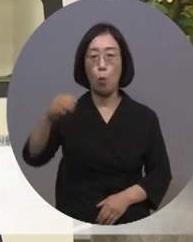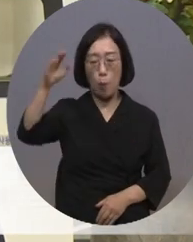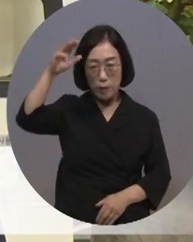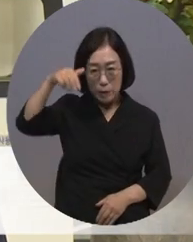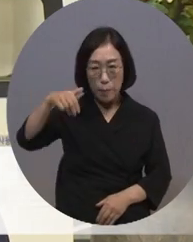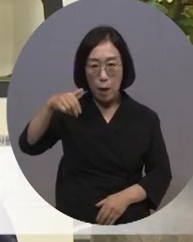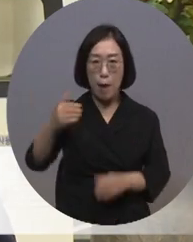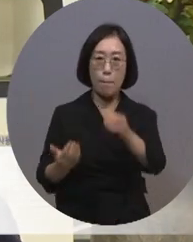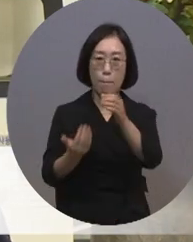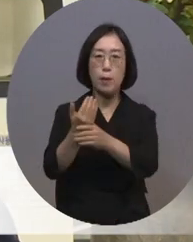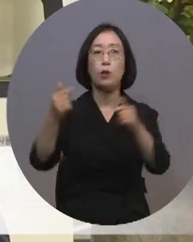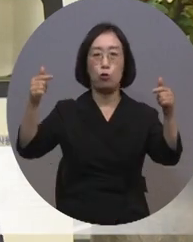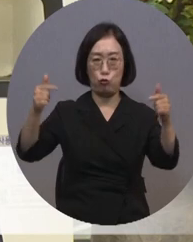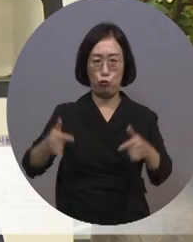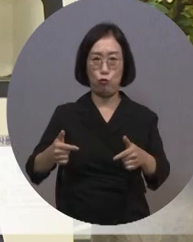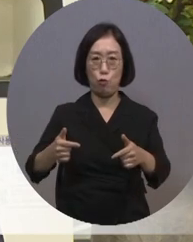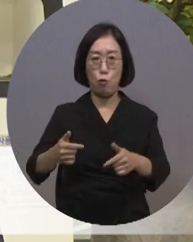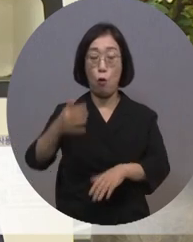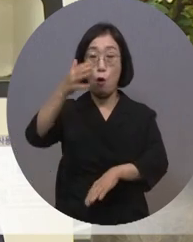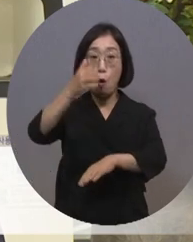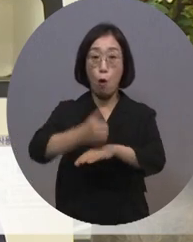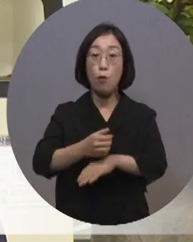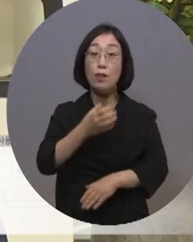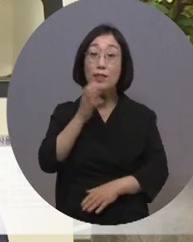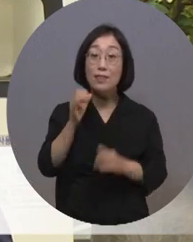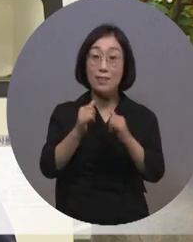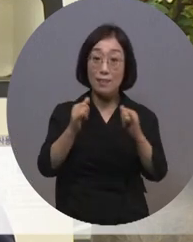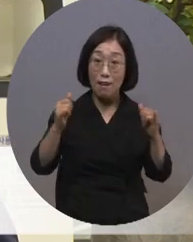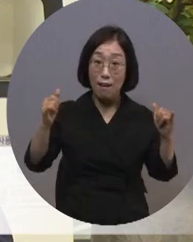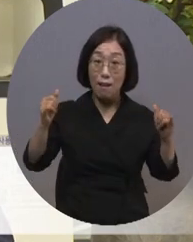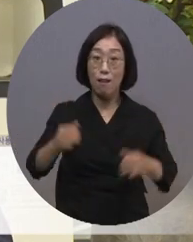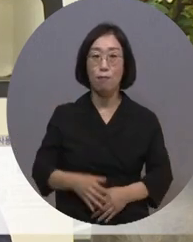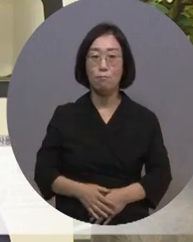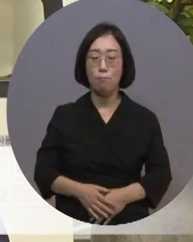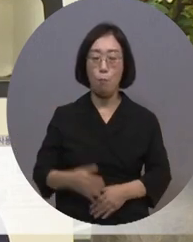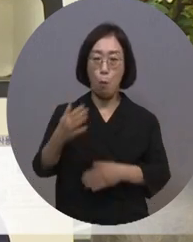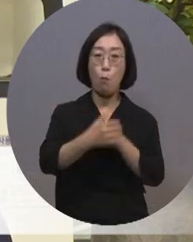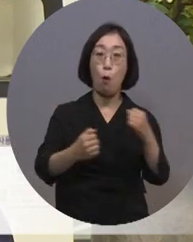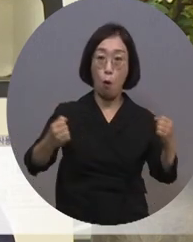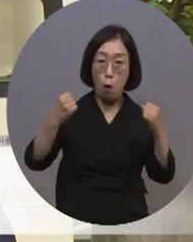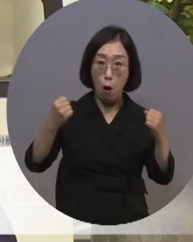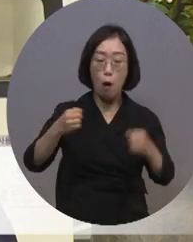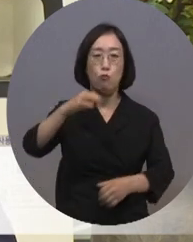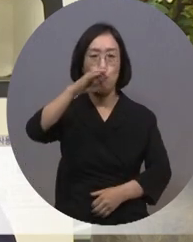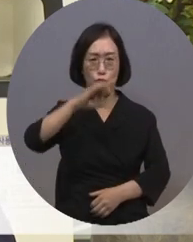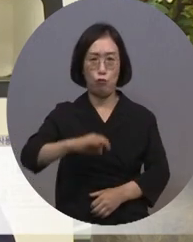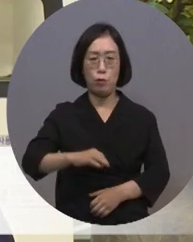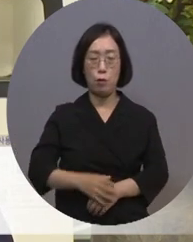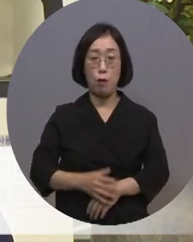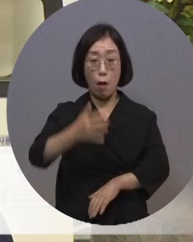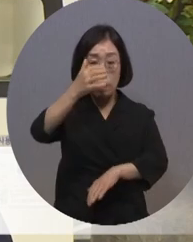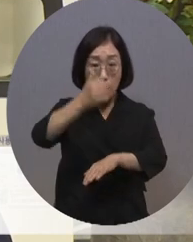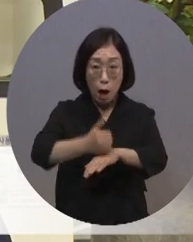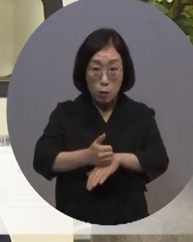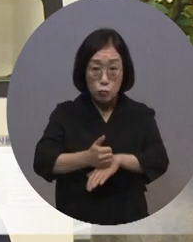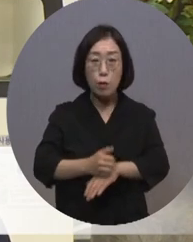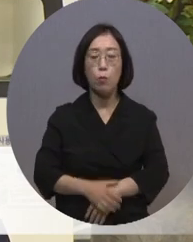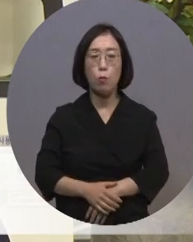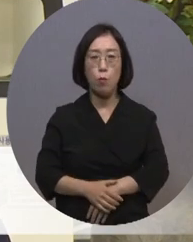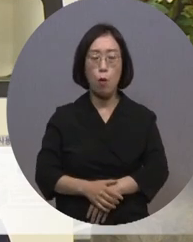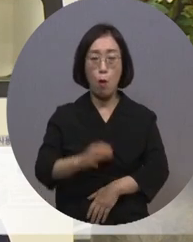폐렴이라고 노인들의 어 말하자면 건강이 좋아지고 오히려 나중에